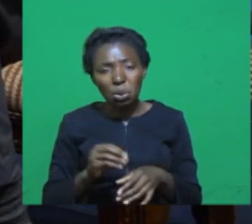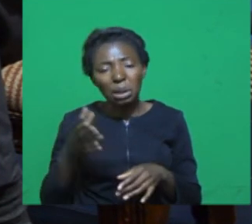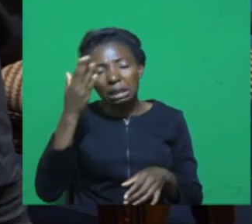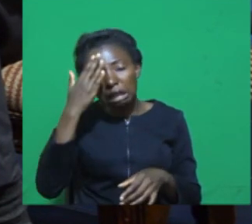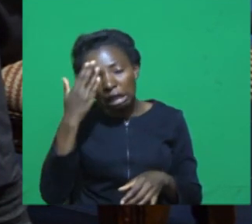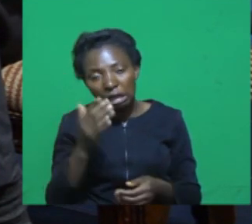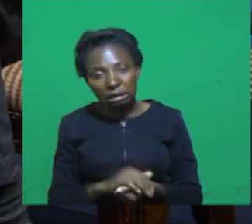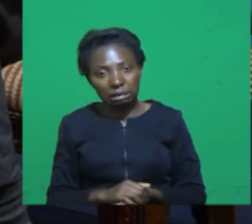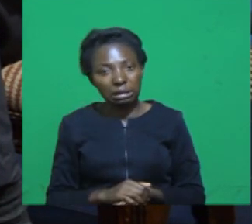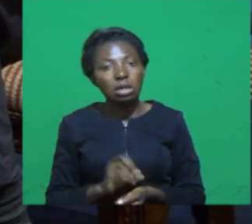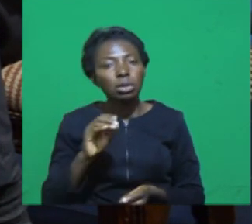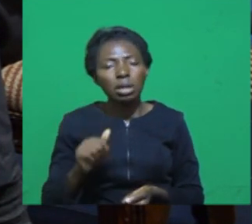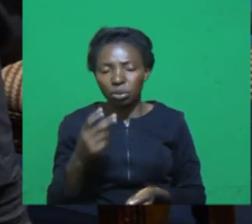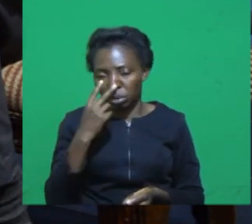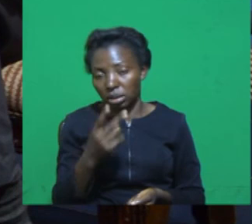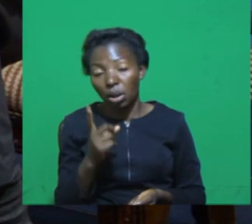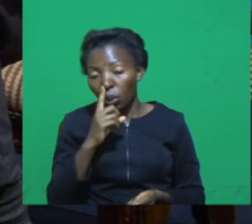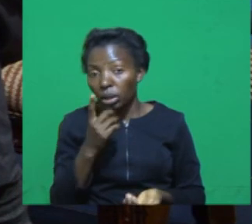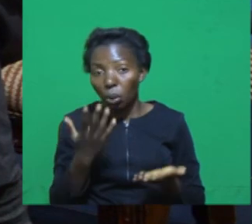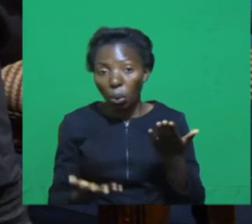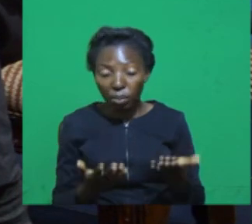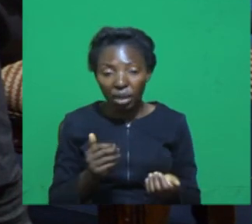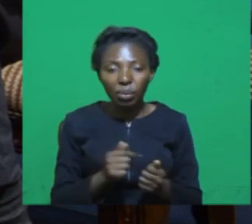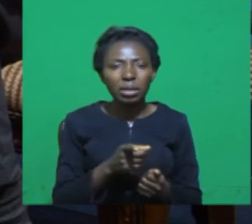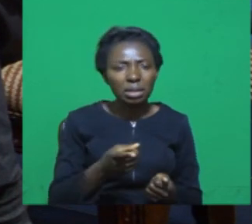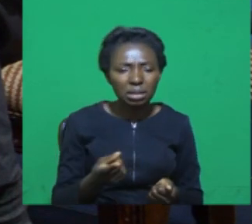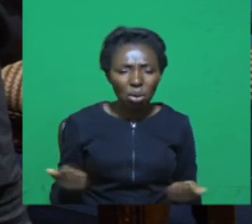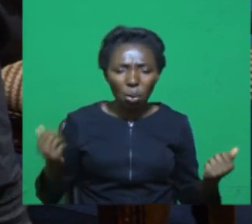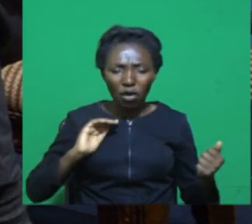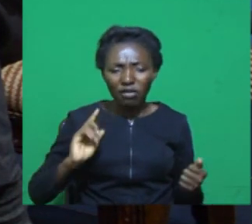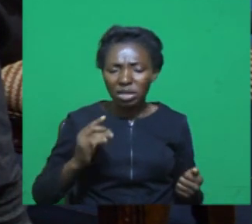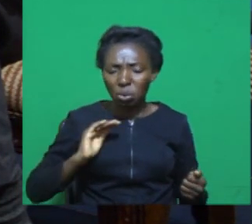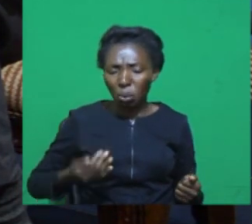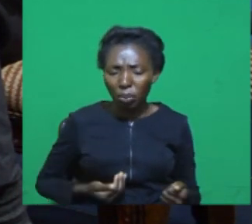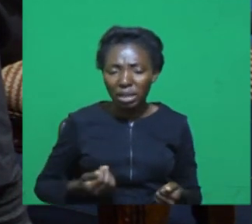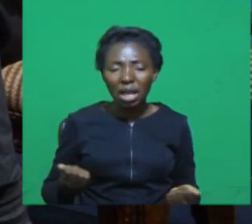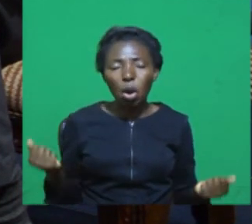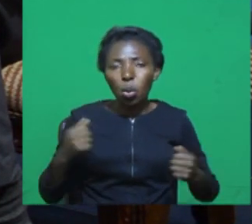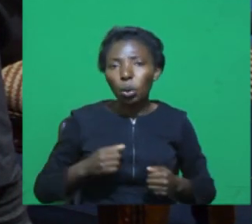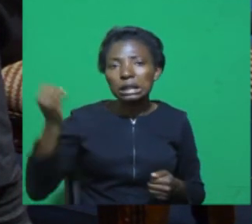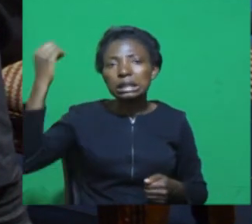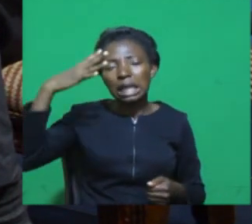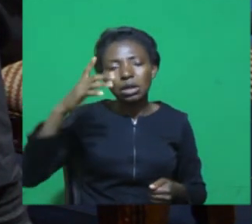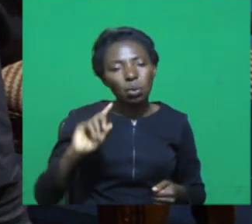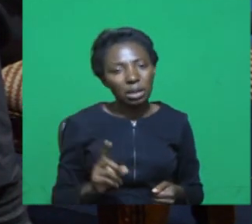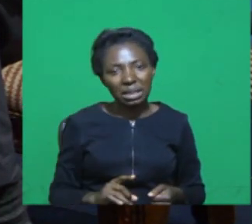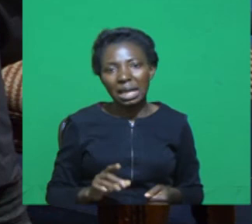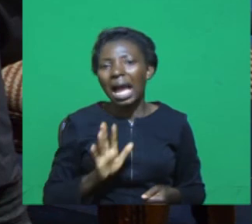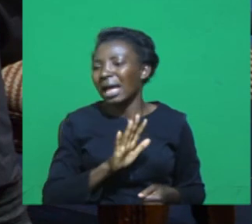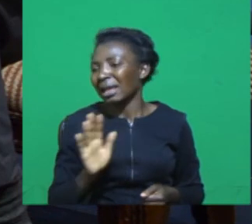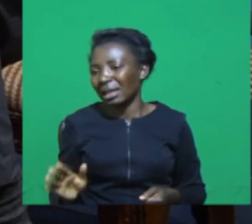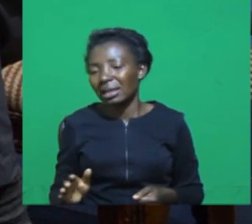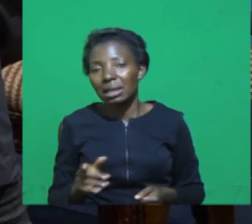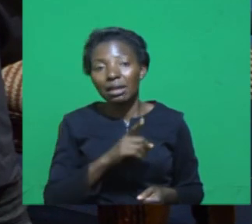zvakanyorwa. Muri kuona here muchimuenzanisa neuye akangopfeka light akapfeka zuva? Muri kuona contrast? Mumwe aringori very